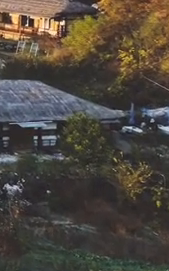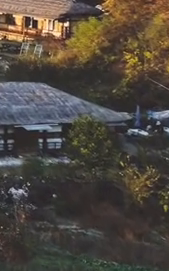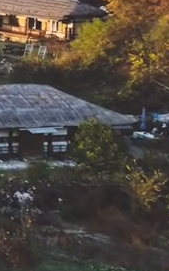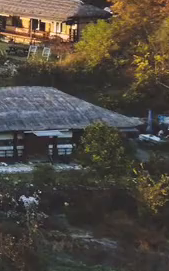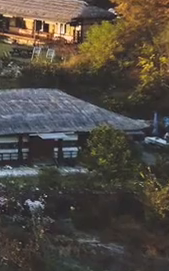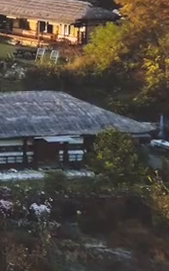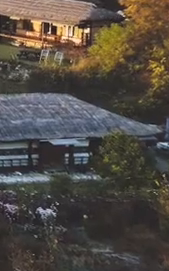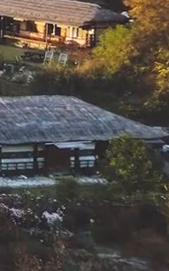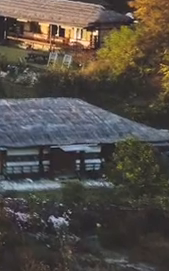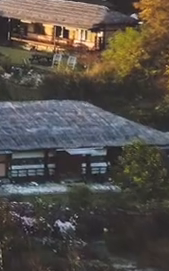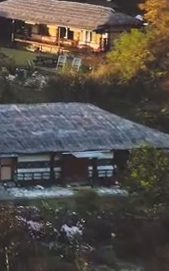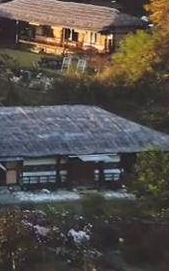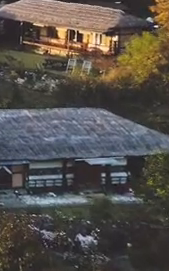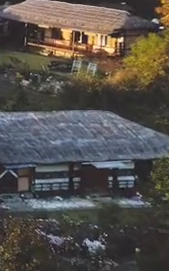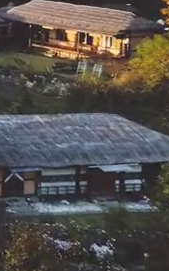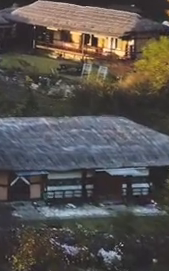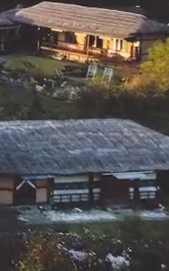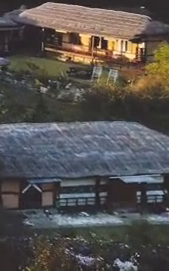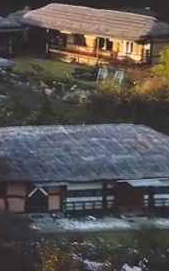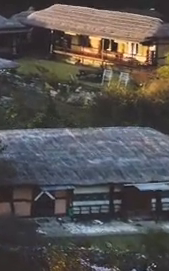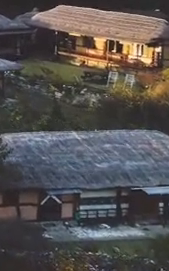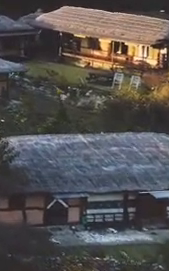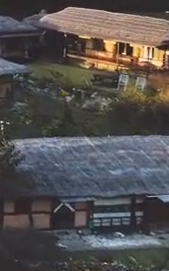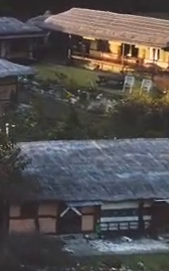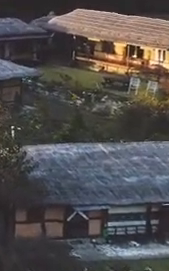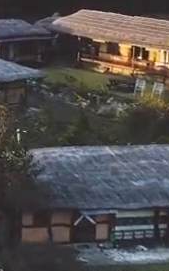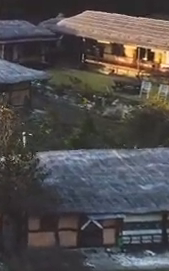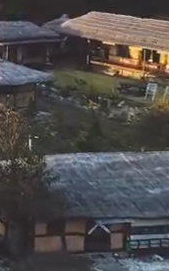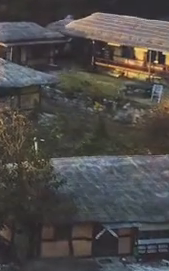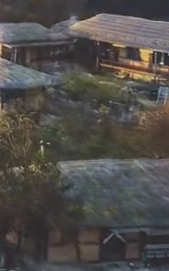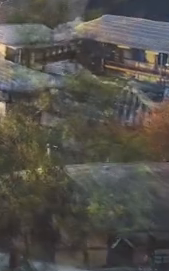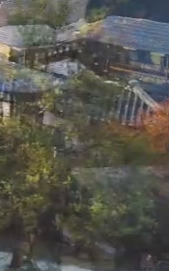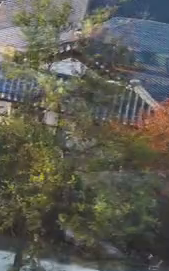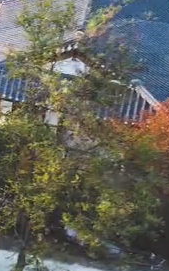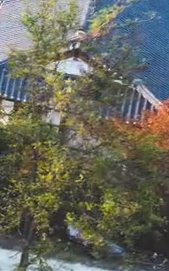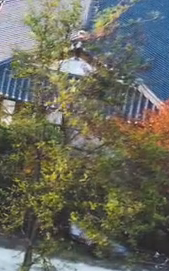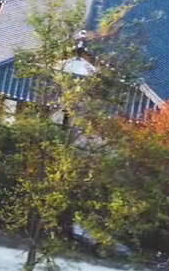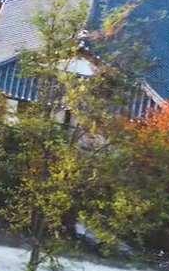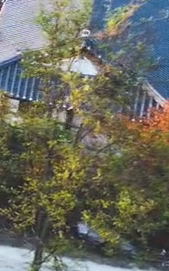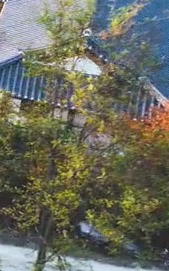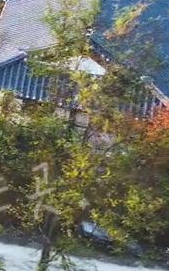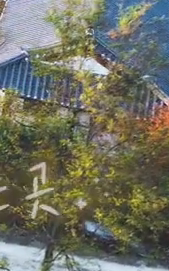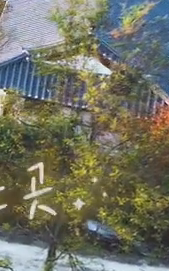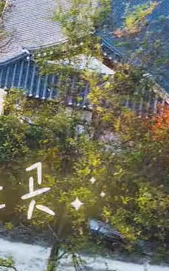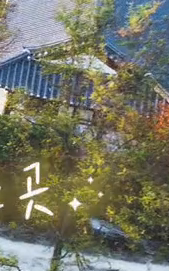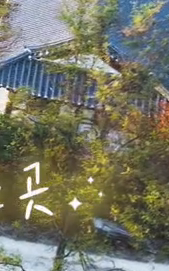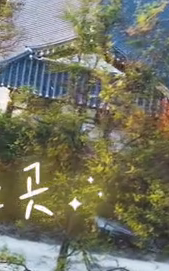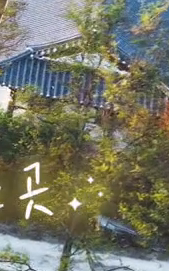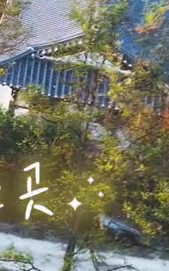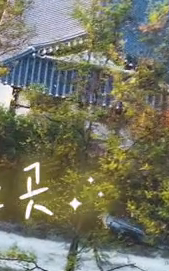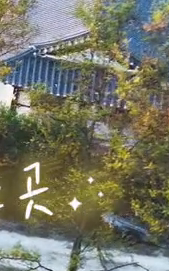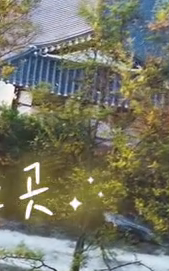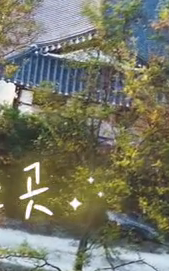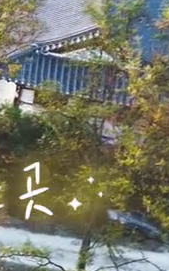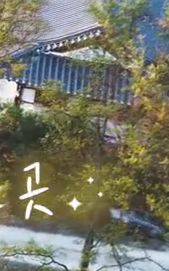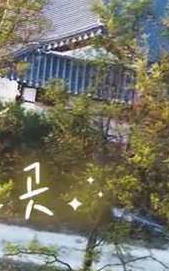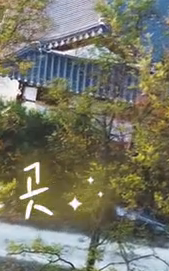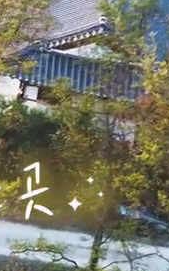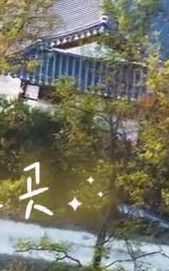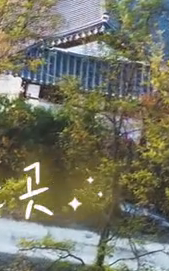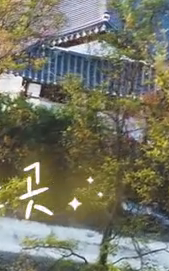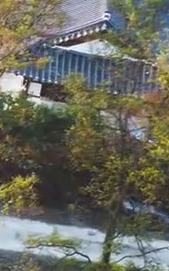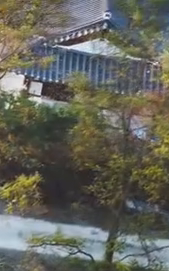our memories. Hand in hand, you and me, we were making plans to